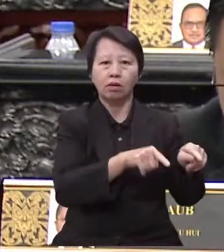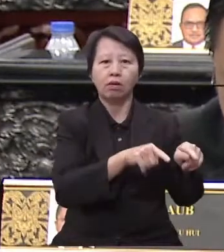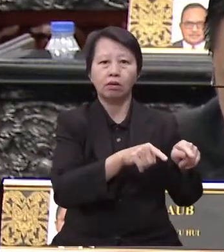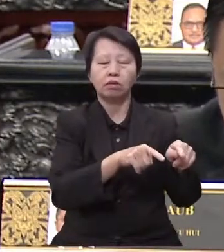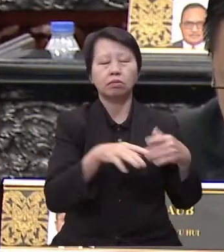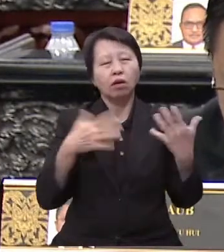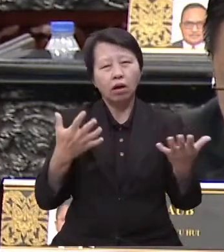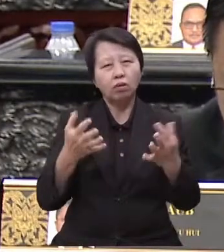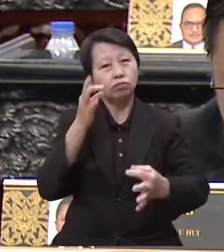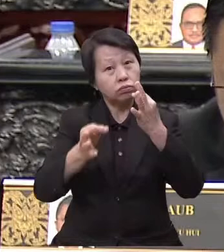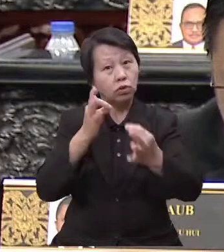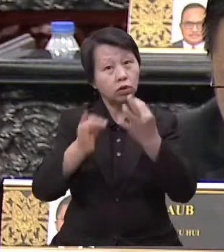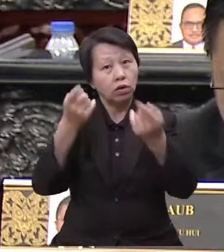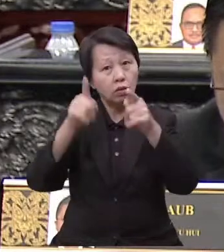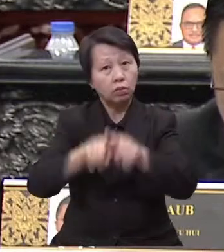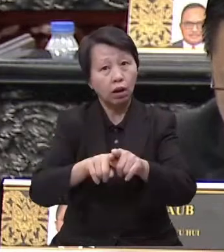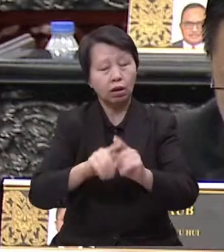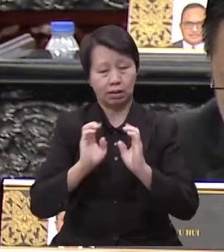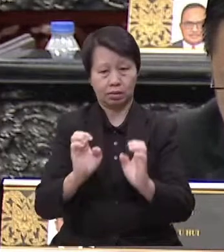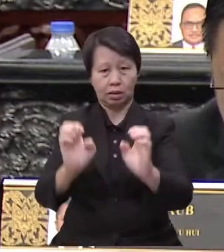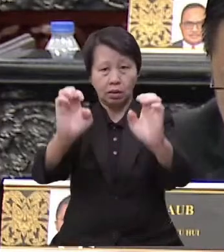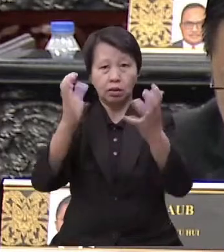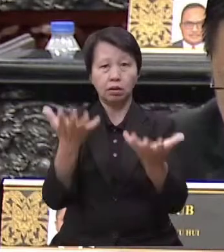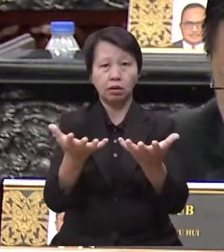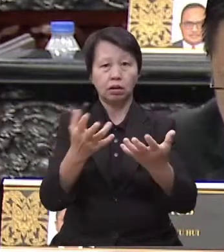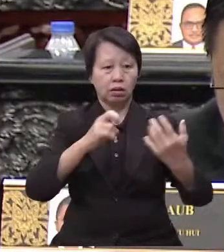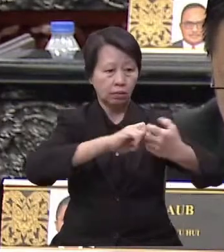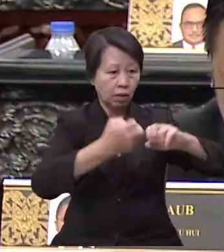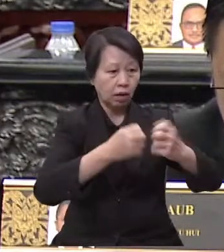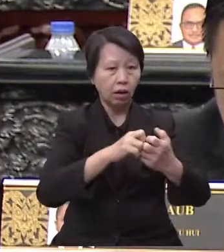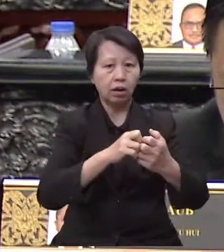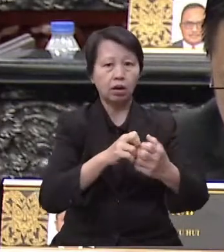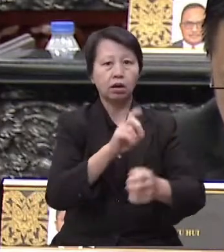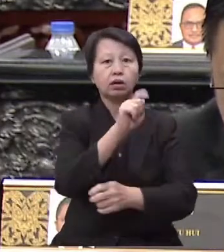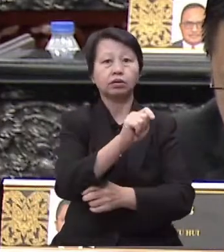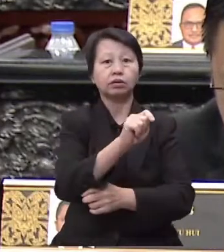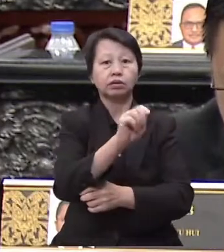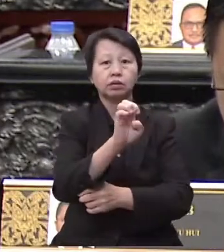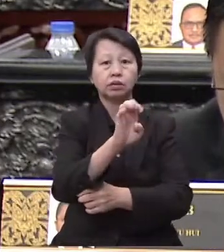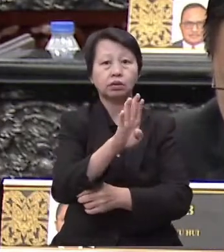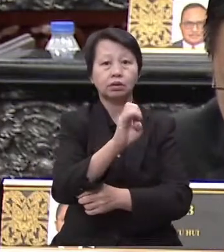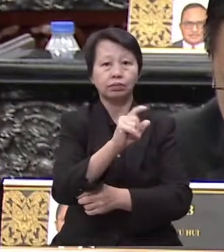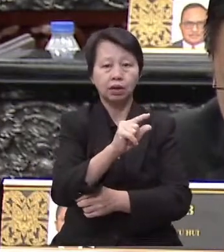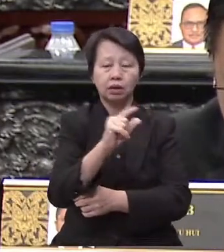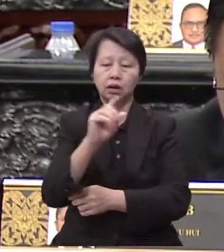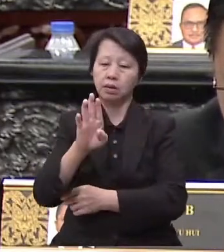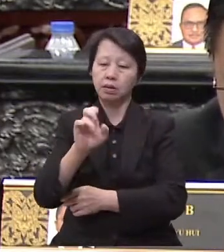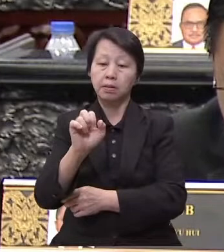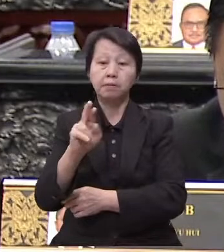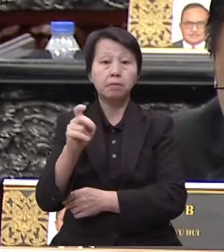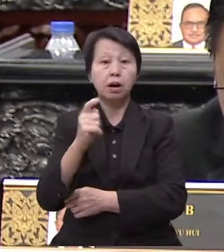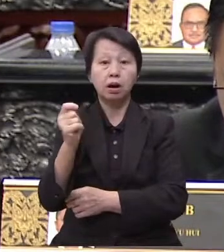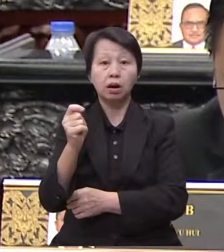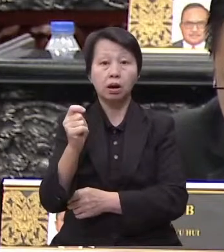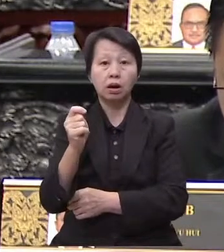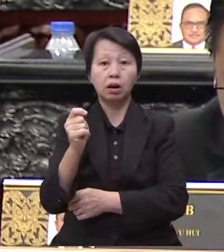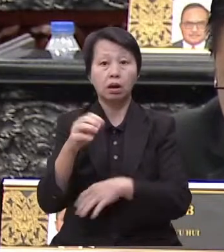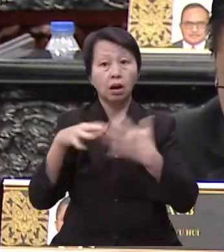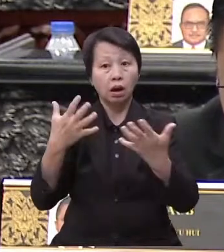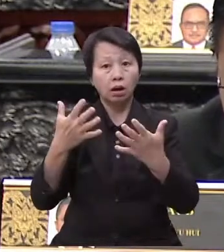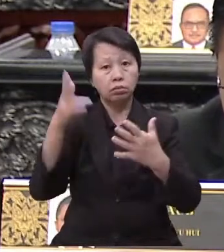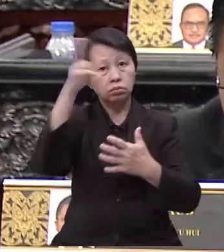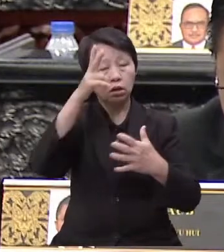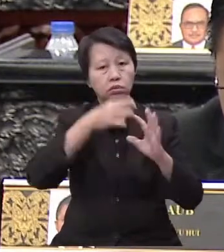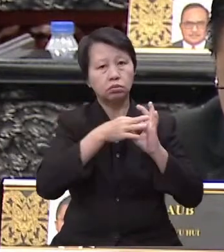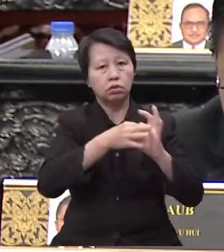sekiranya berlakunya apa-apa kecemasan ataupun krisis di Tebing Barat, dan bagaimanakah kerajaan